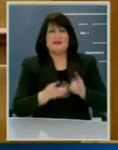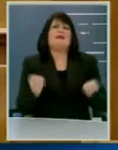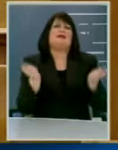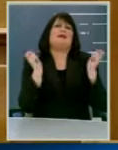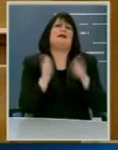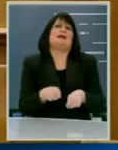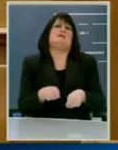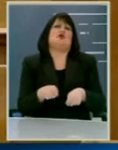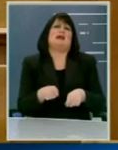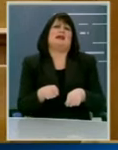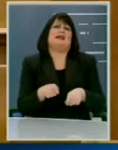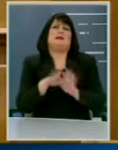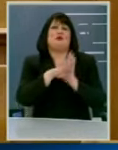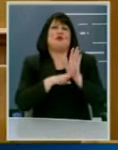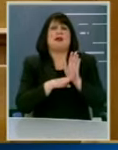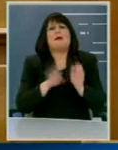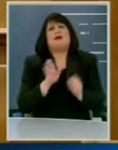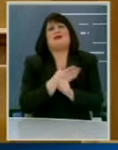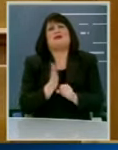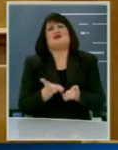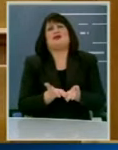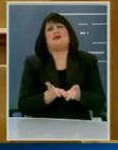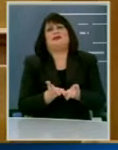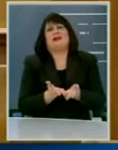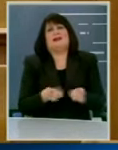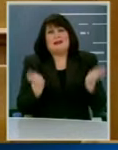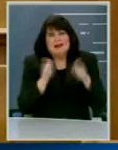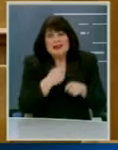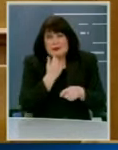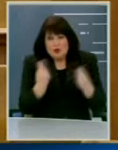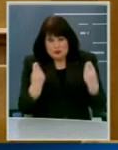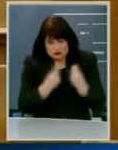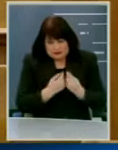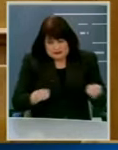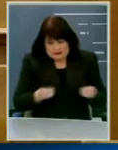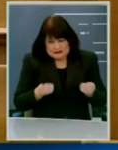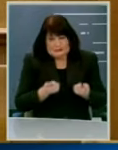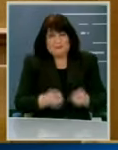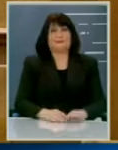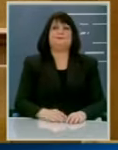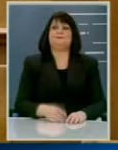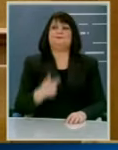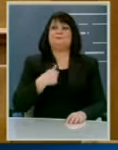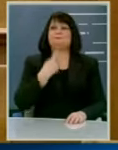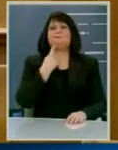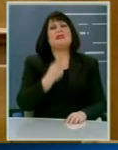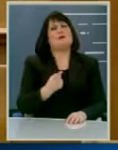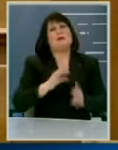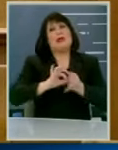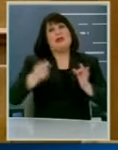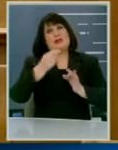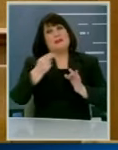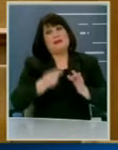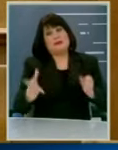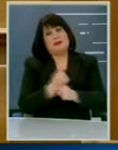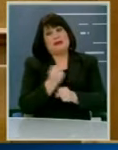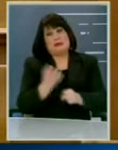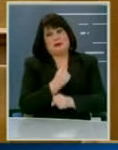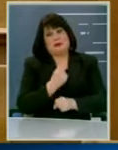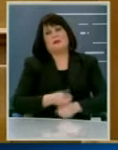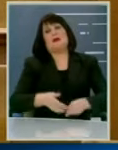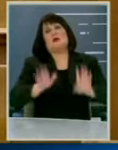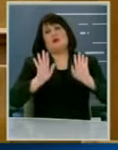και καταστροφικό πρόγραμμα. Αδύνατο να υλοποιηθεί. Αλλά εμείς δεν θα μιλήσουμε για success story. Γιατί